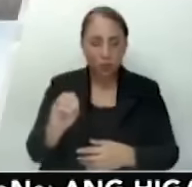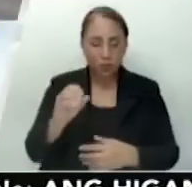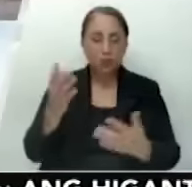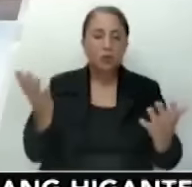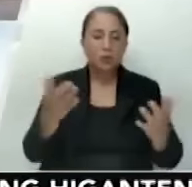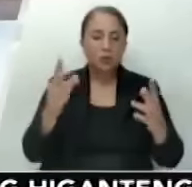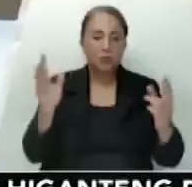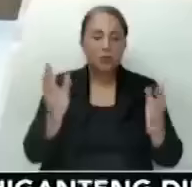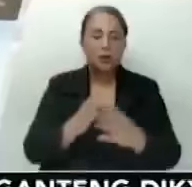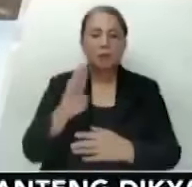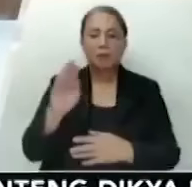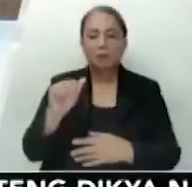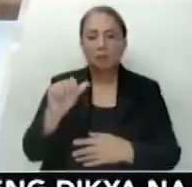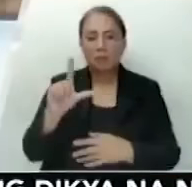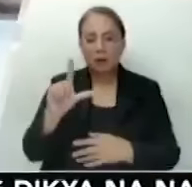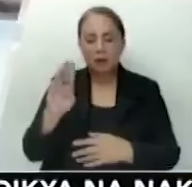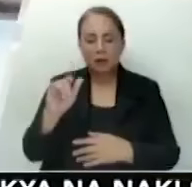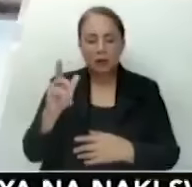Balbagan Festival.